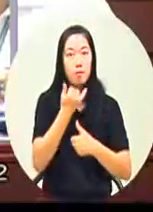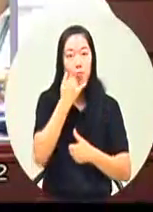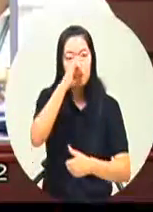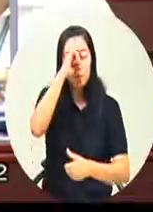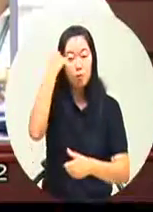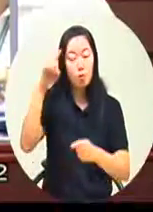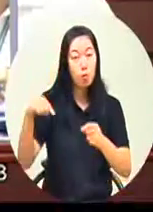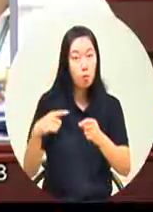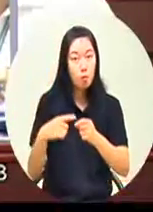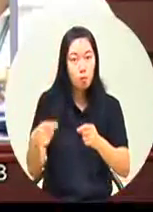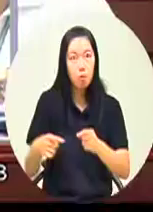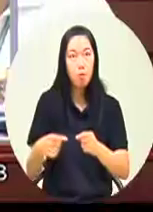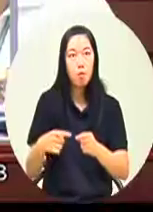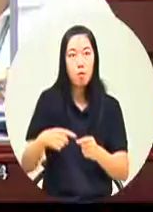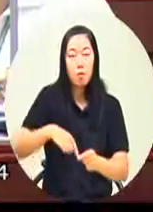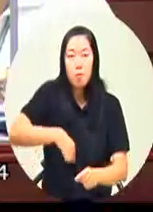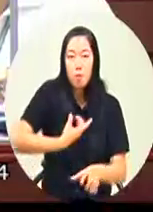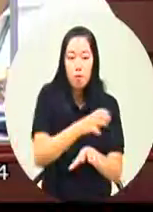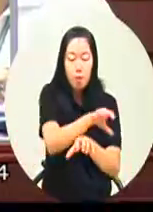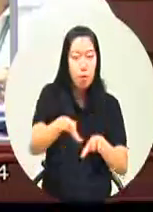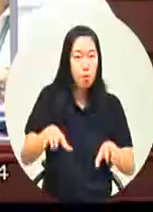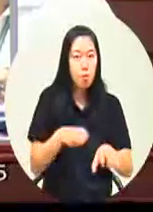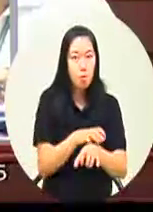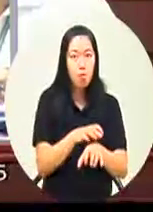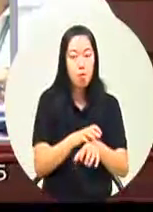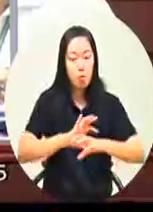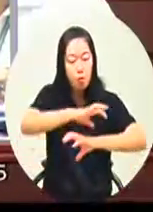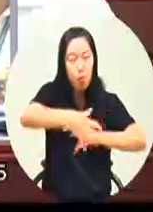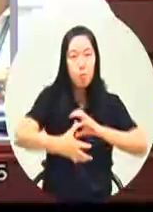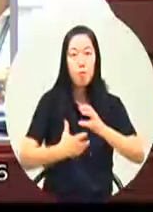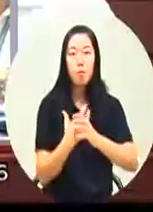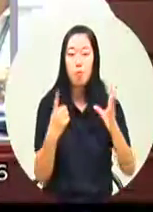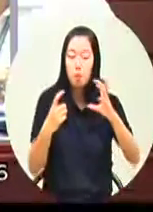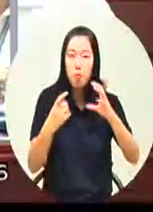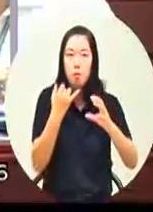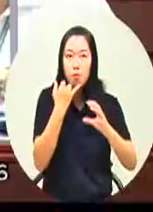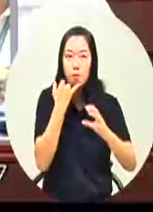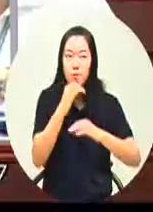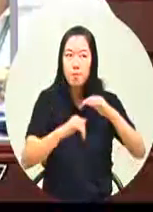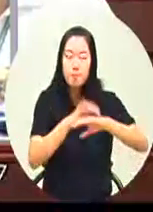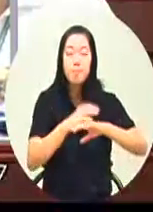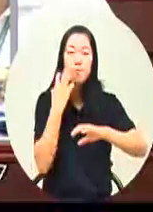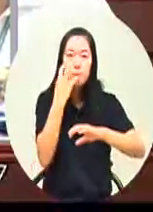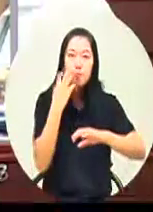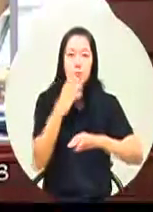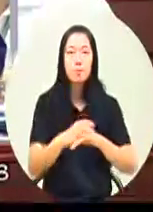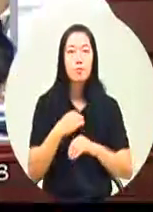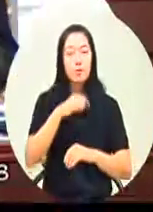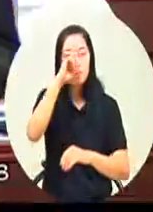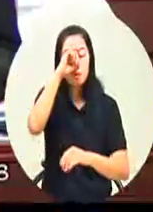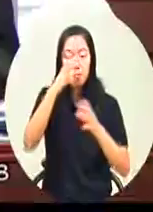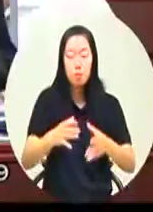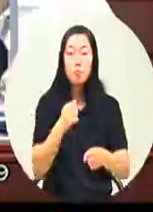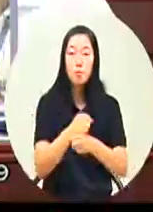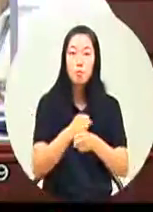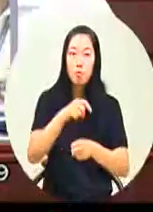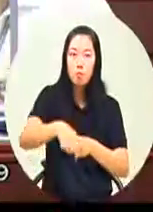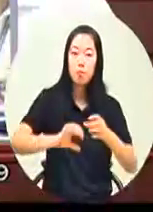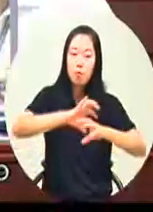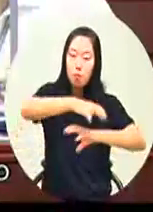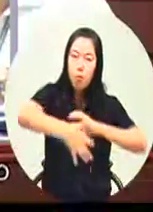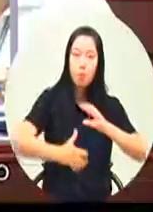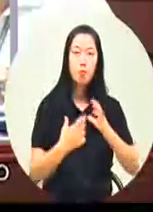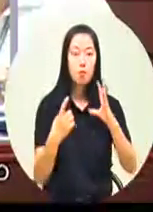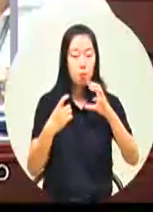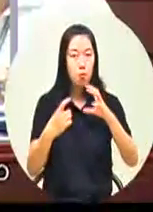明年生态交通全球盛典之前，也许就有一些成果。这也算是我们举办全球盛典